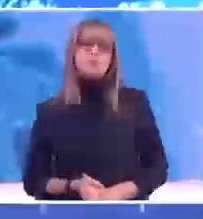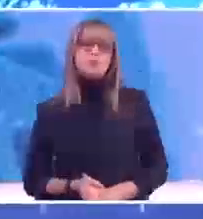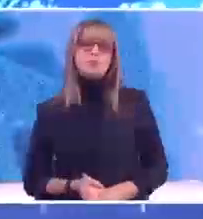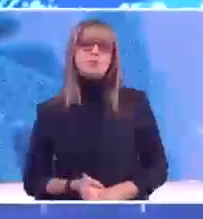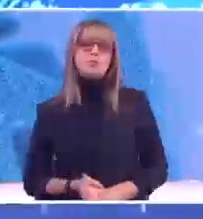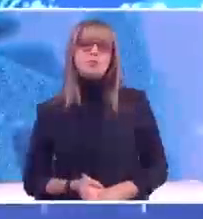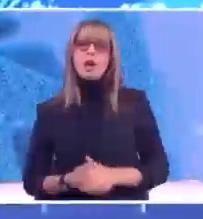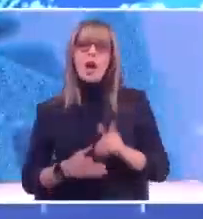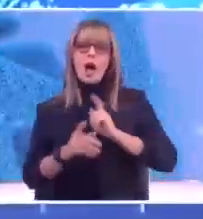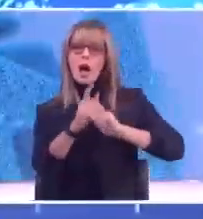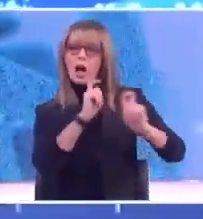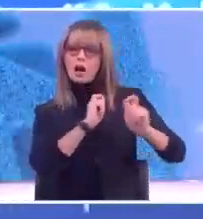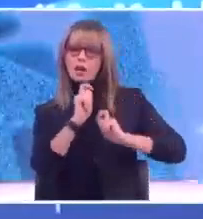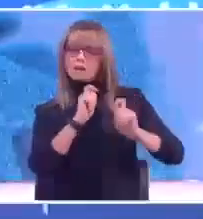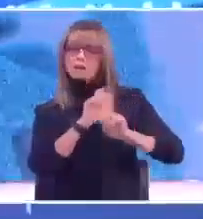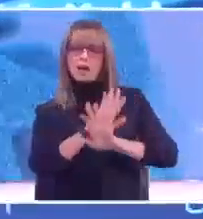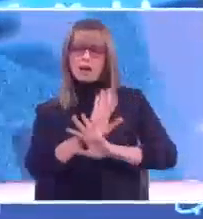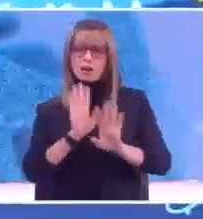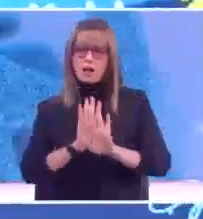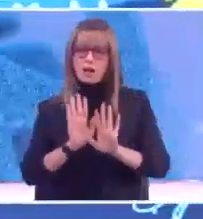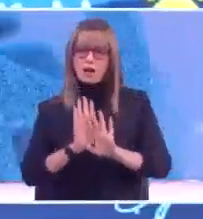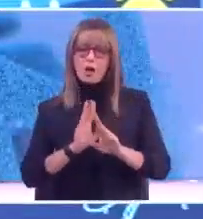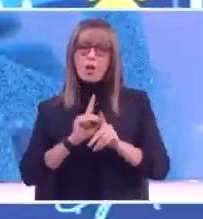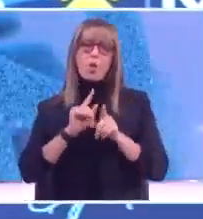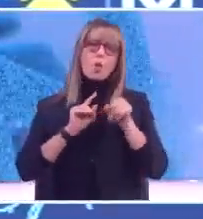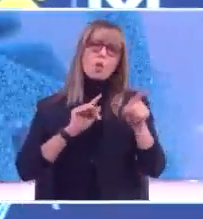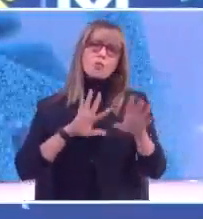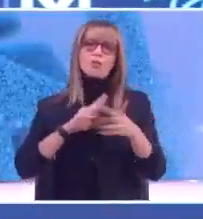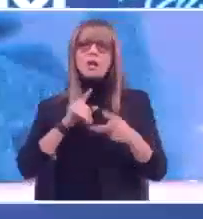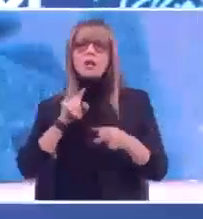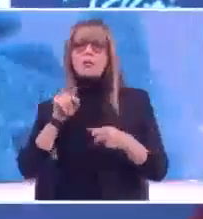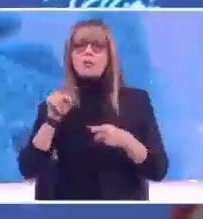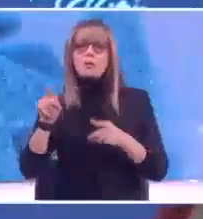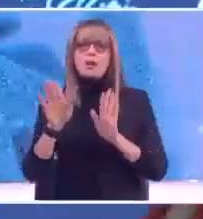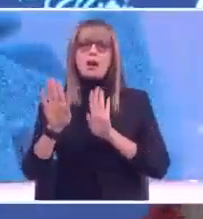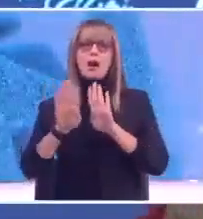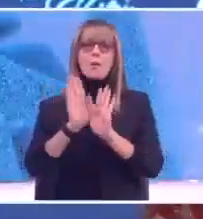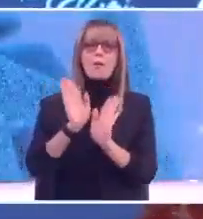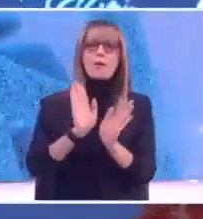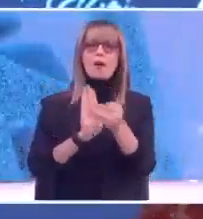Onunla bununla anlaşarak değil, onunla bununla